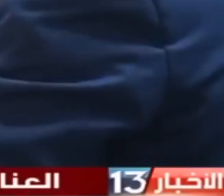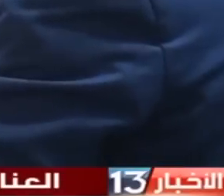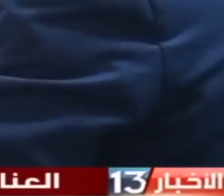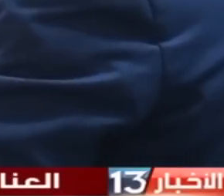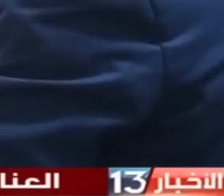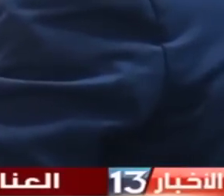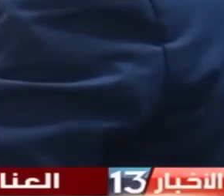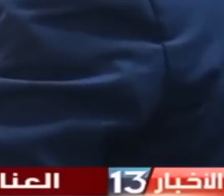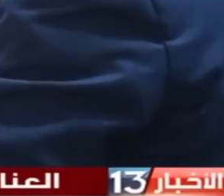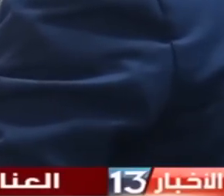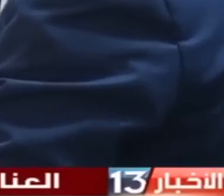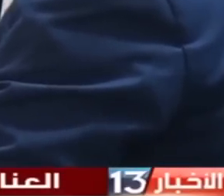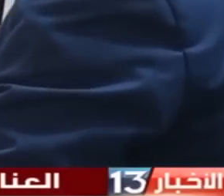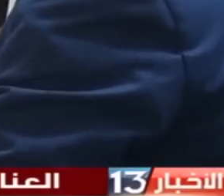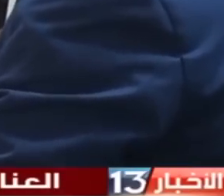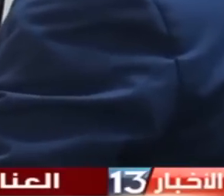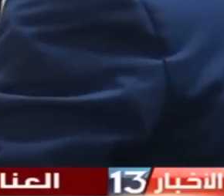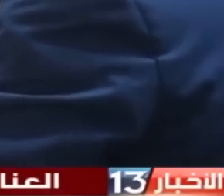البيئه